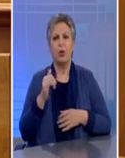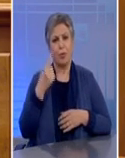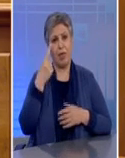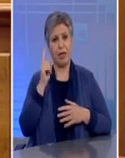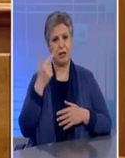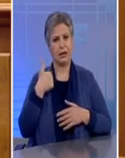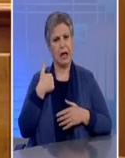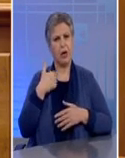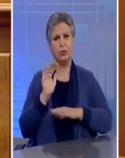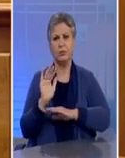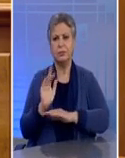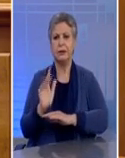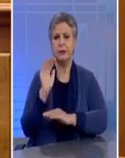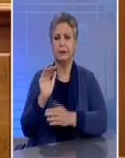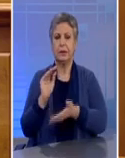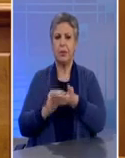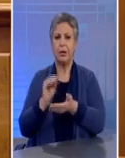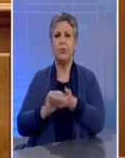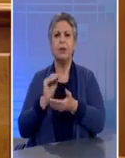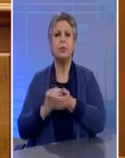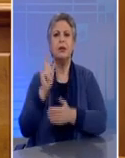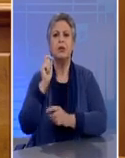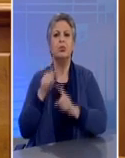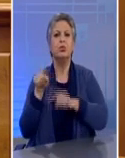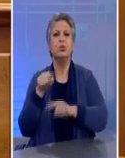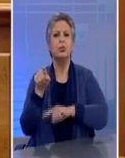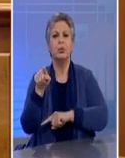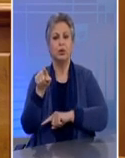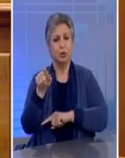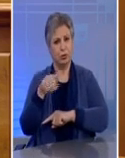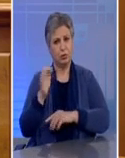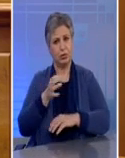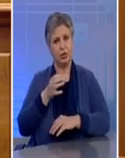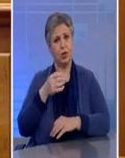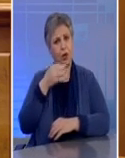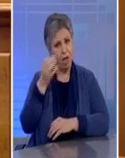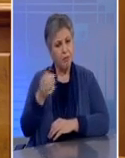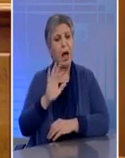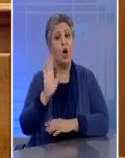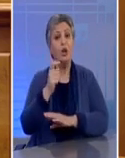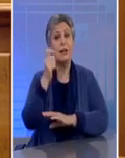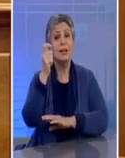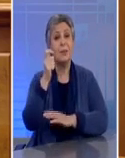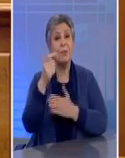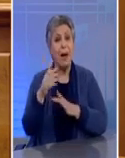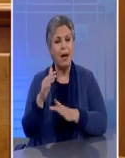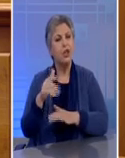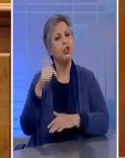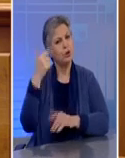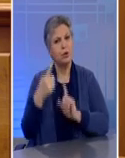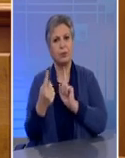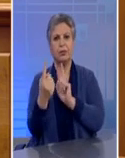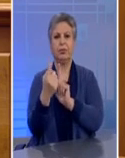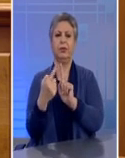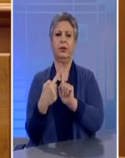πίεσα. Του λέω, όταν συνταξιοδοτηθείς, να έρθεις λίγο να συζητήσουμε. Και